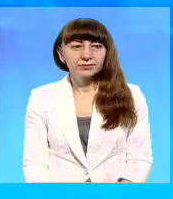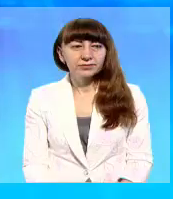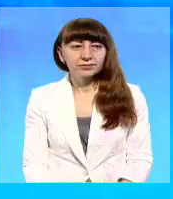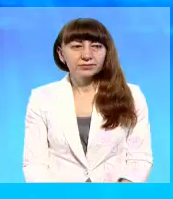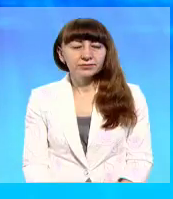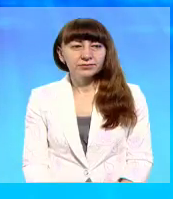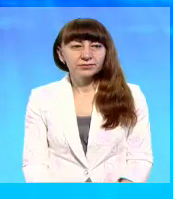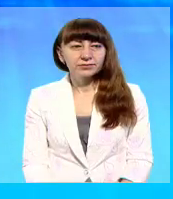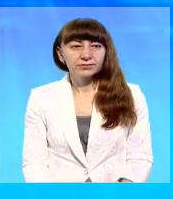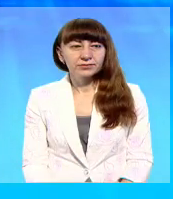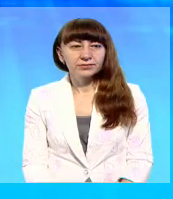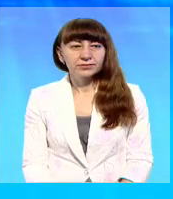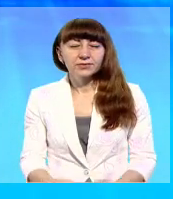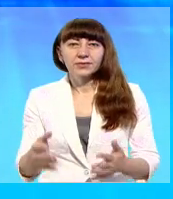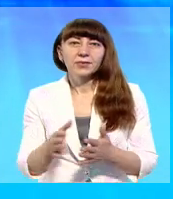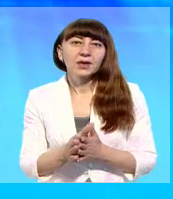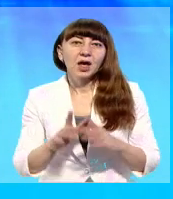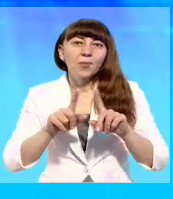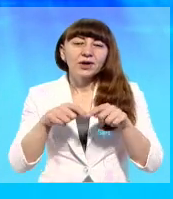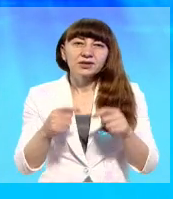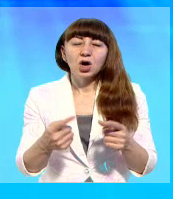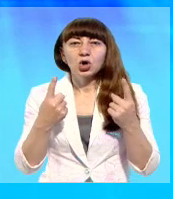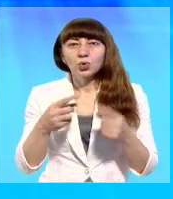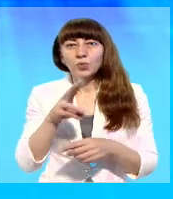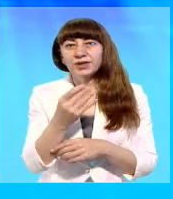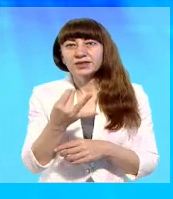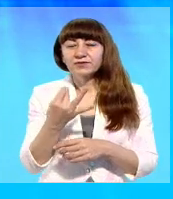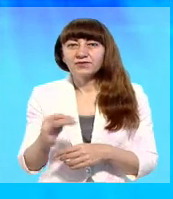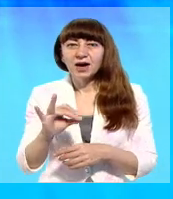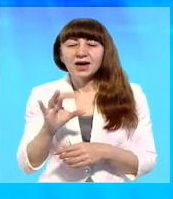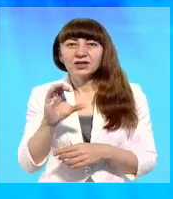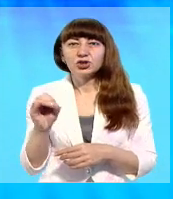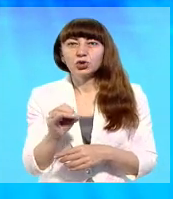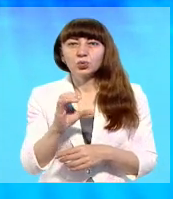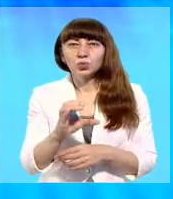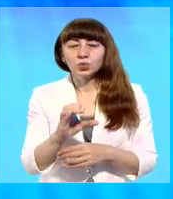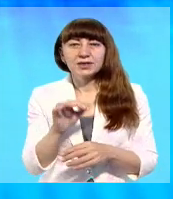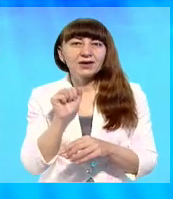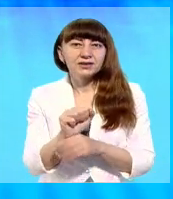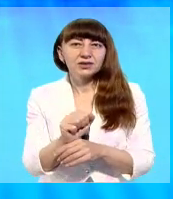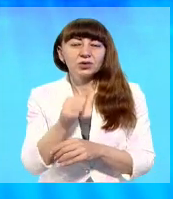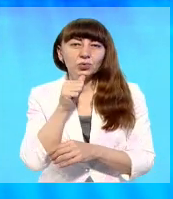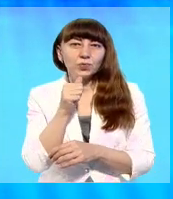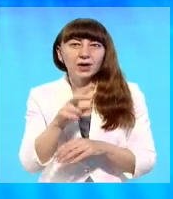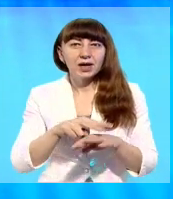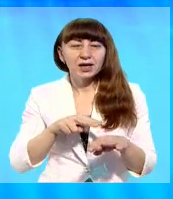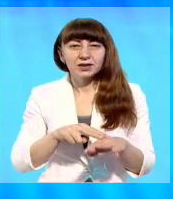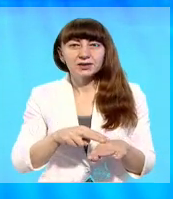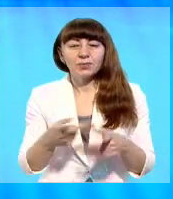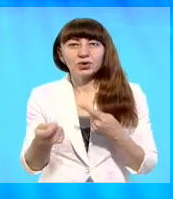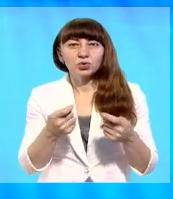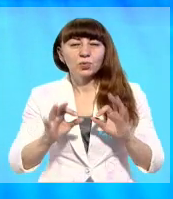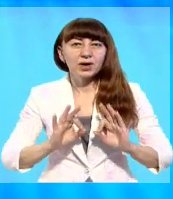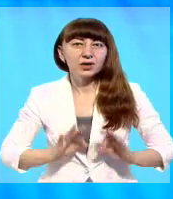Костанай поставку крупной партии насвая и снюсов пресекли в Кустанае полицейские при координации прокуратуры